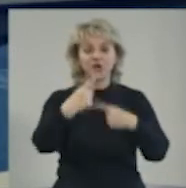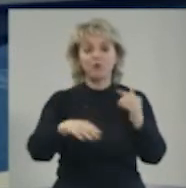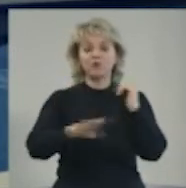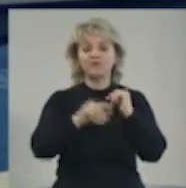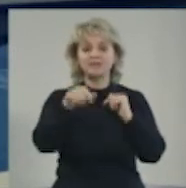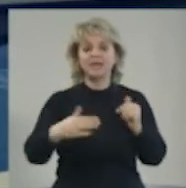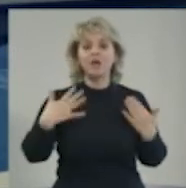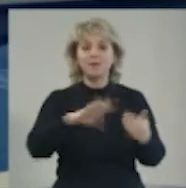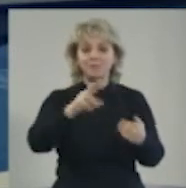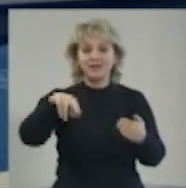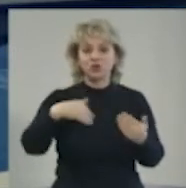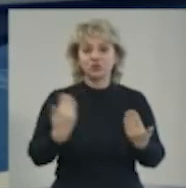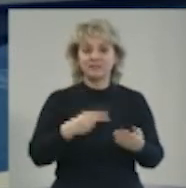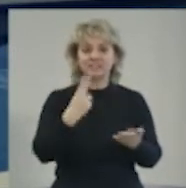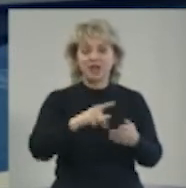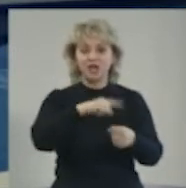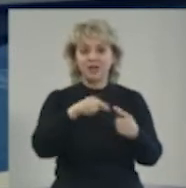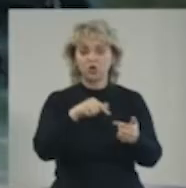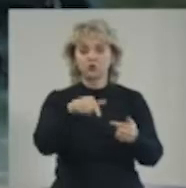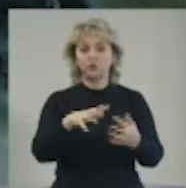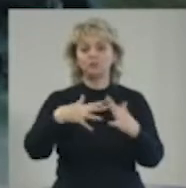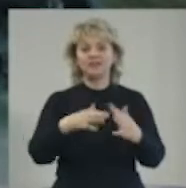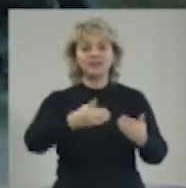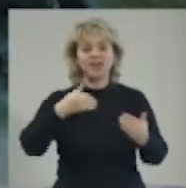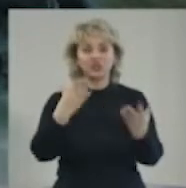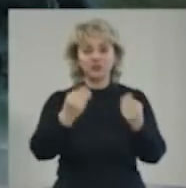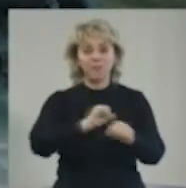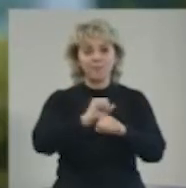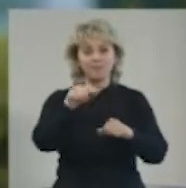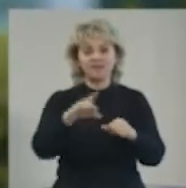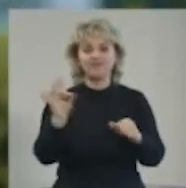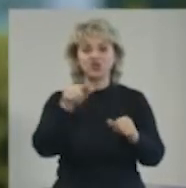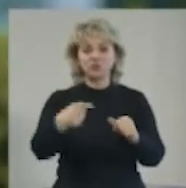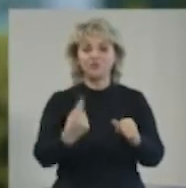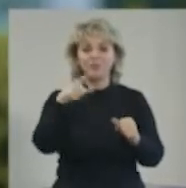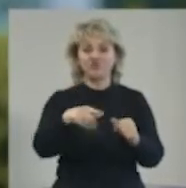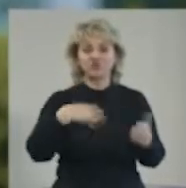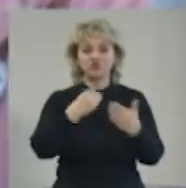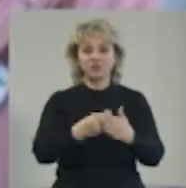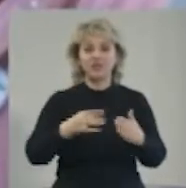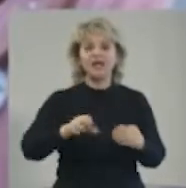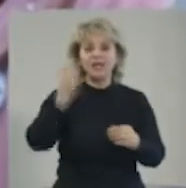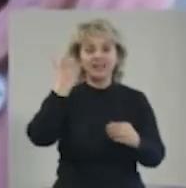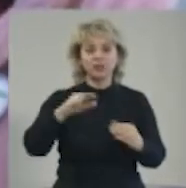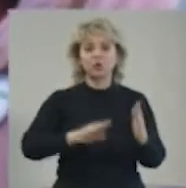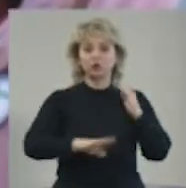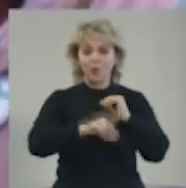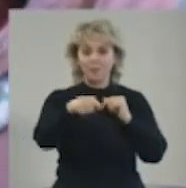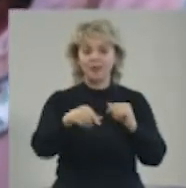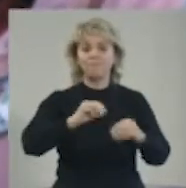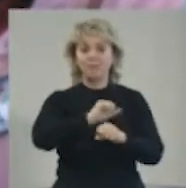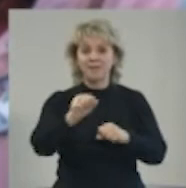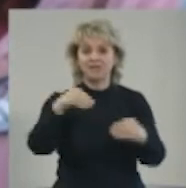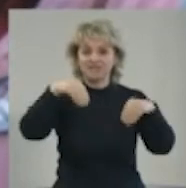дерева, пережившего Сталинградскую битву. Накануне Дня Победы в Ростове появился свой легендарный тополь Победы.